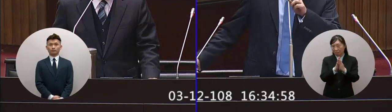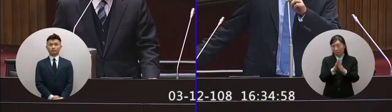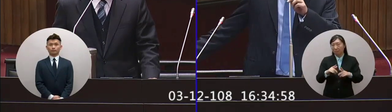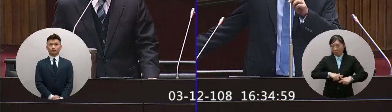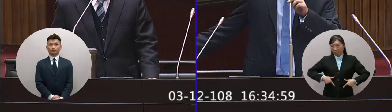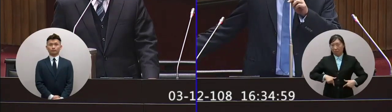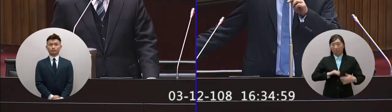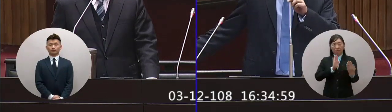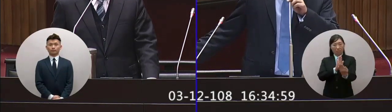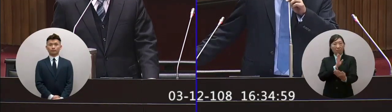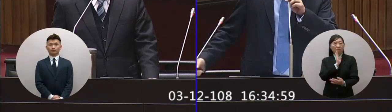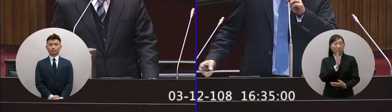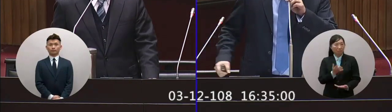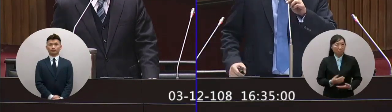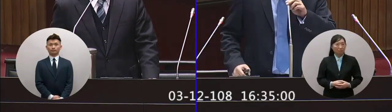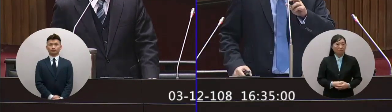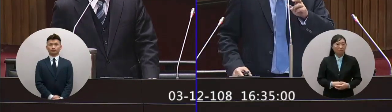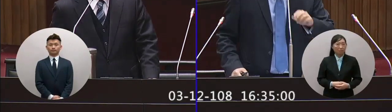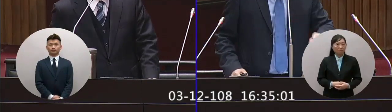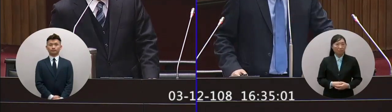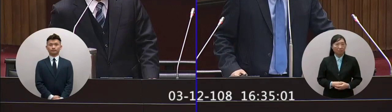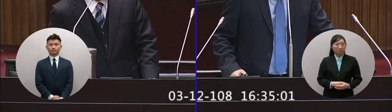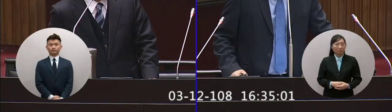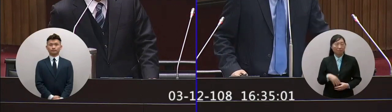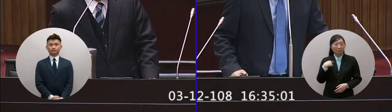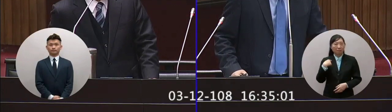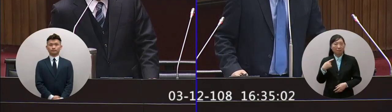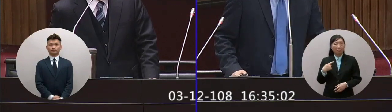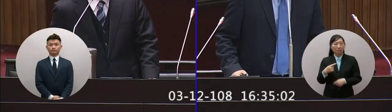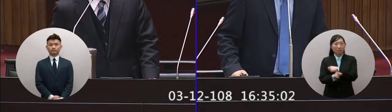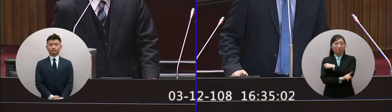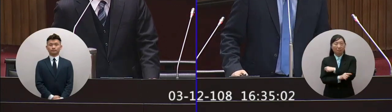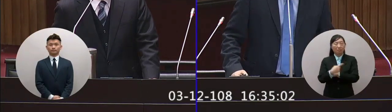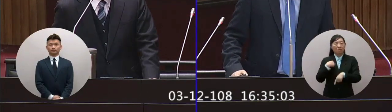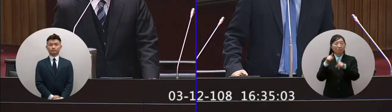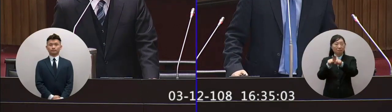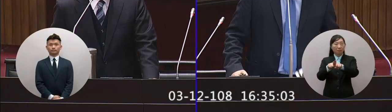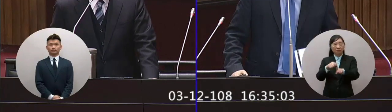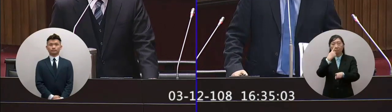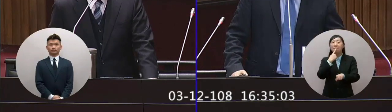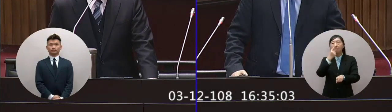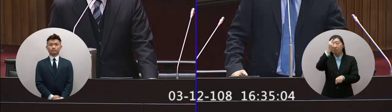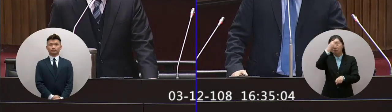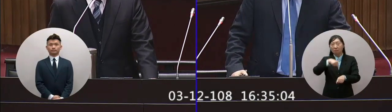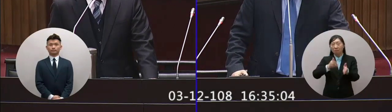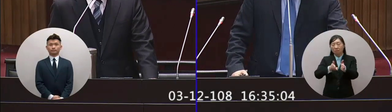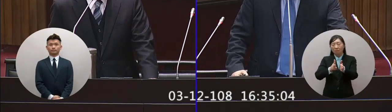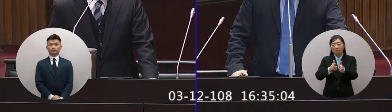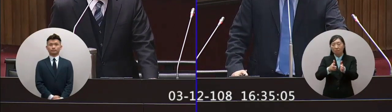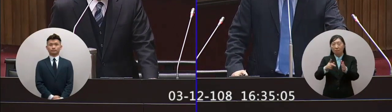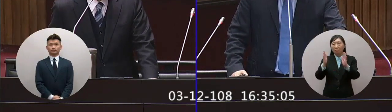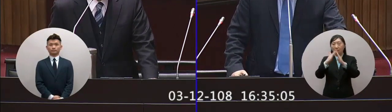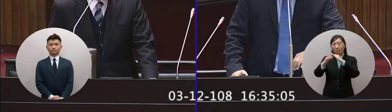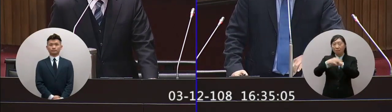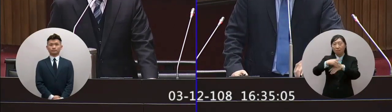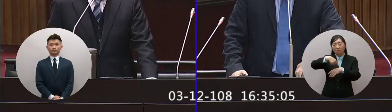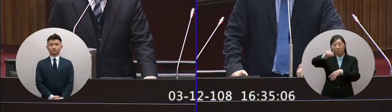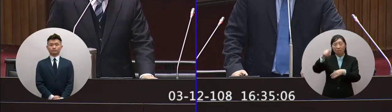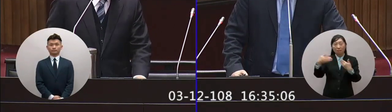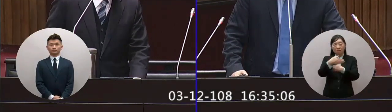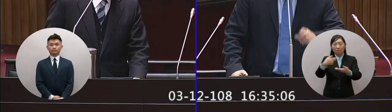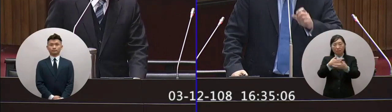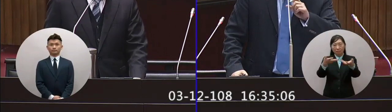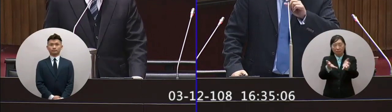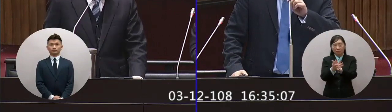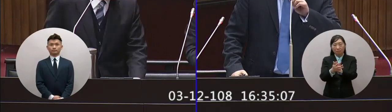对。最后一次我陪普悠玛的家属到交通部去开协调会议的时候，